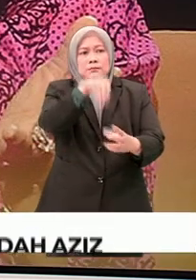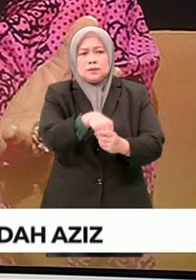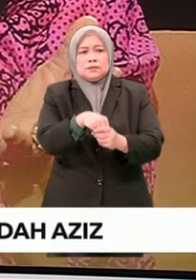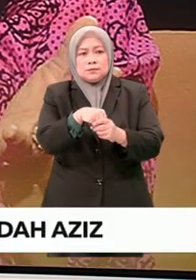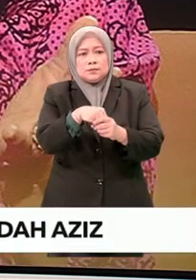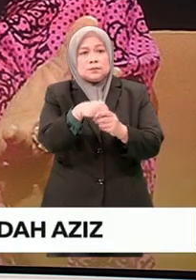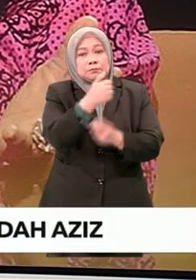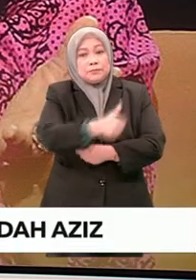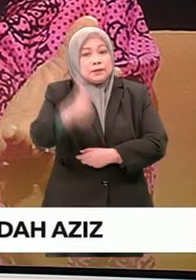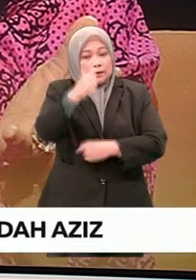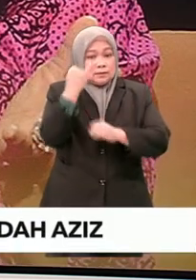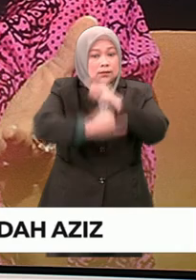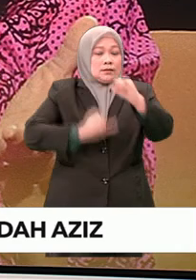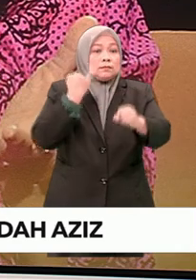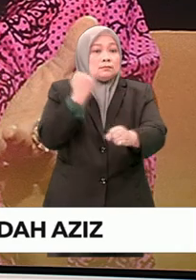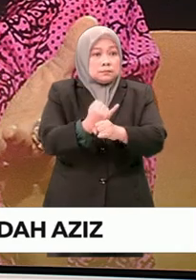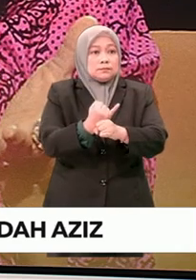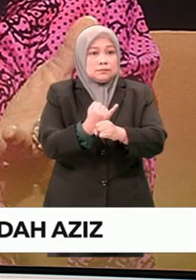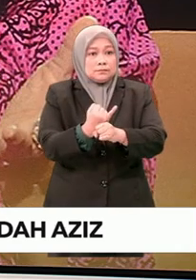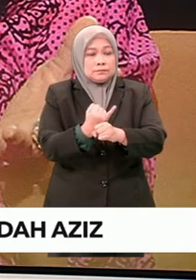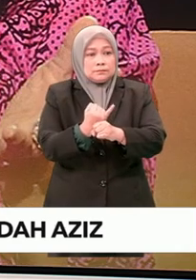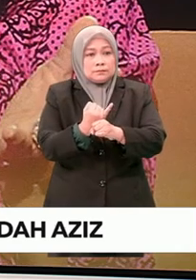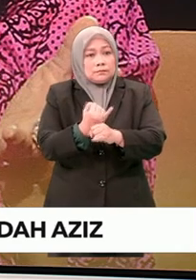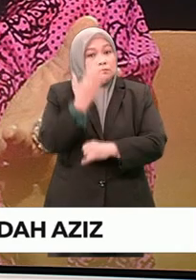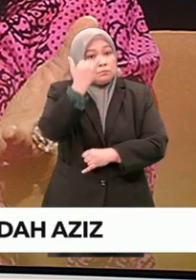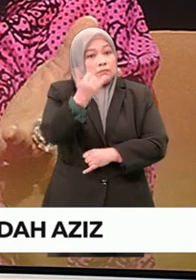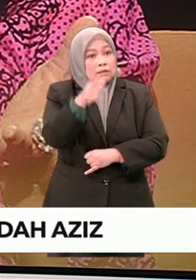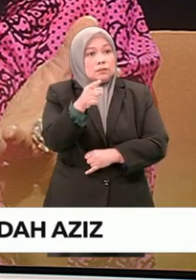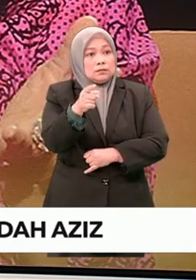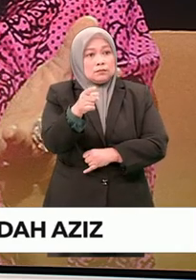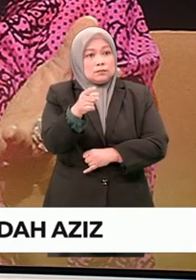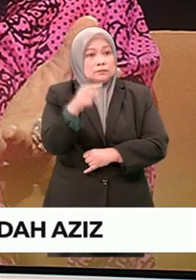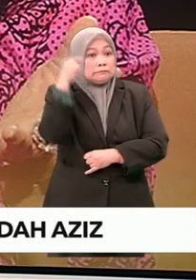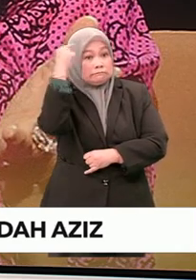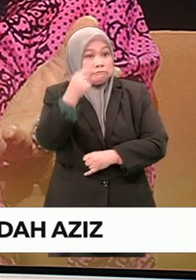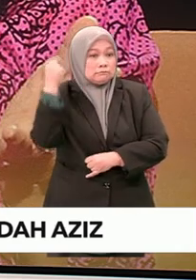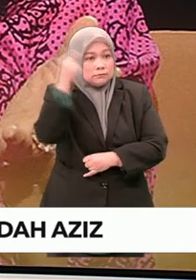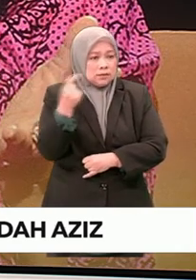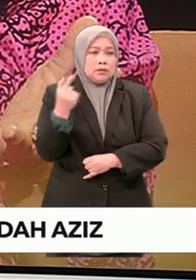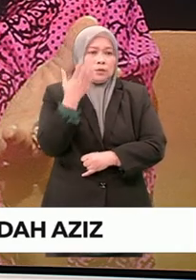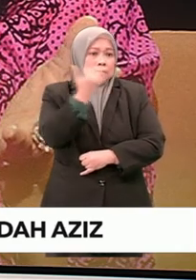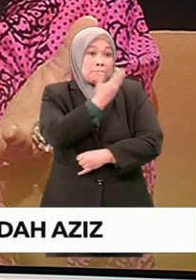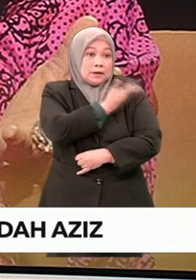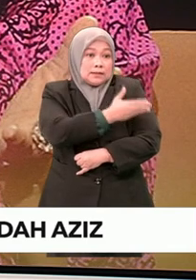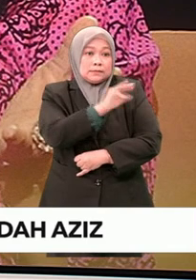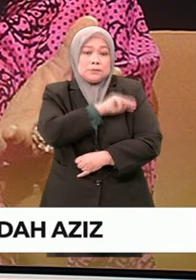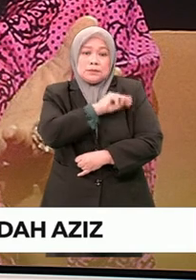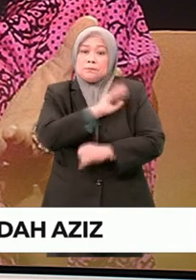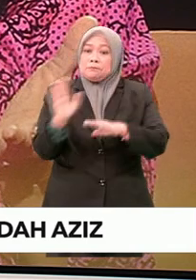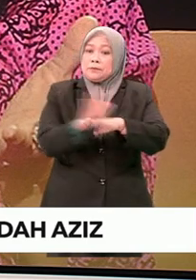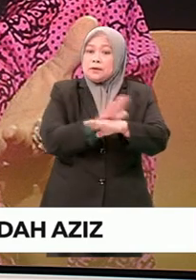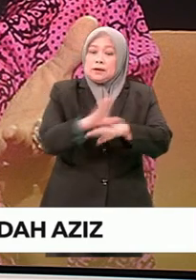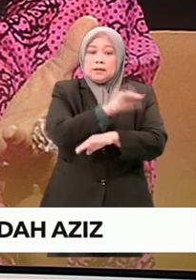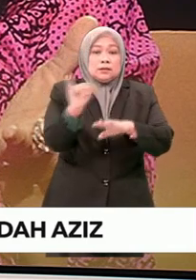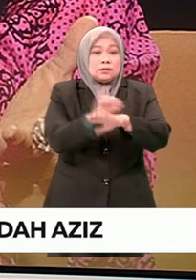peringkat antarabangsa menyifatkan langkah tersebut sebagai gile bekas menteri perdagangan antar bangsa dan